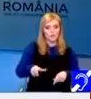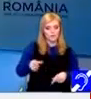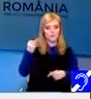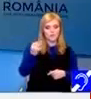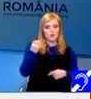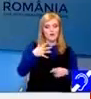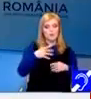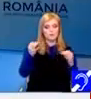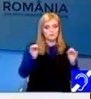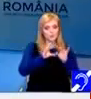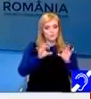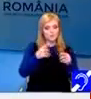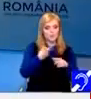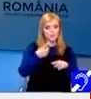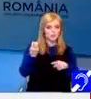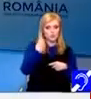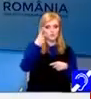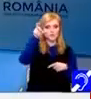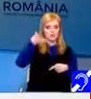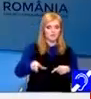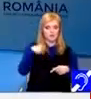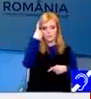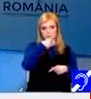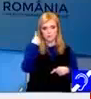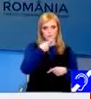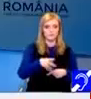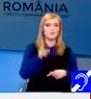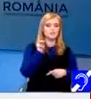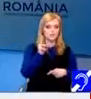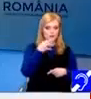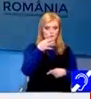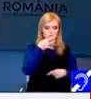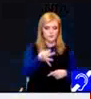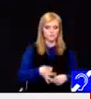nouă filă din istoria Marii Uniri. Cui îi aparține, ne spune Olga Tverdohleb.